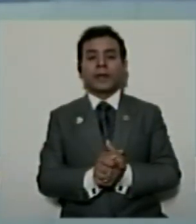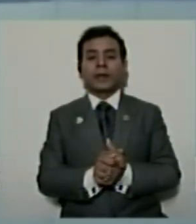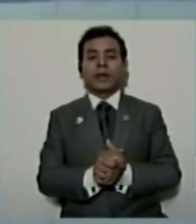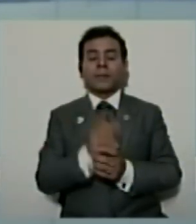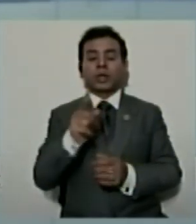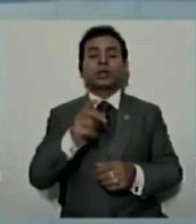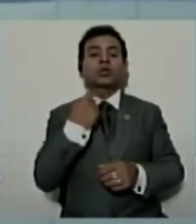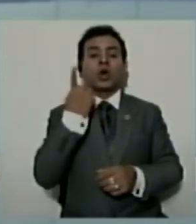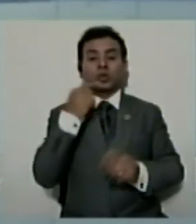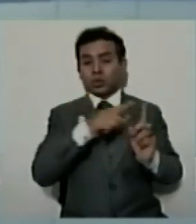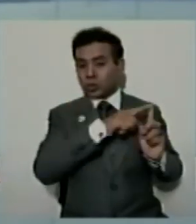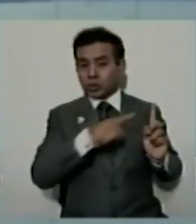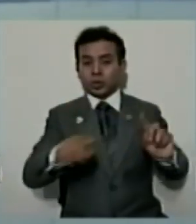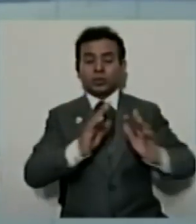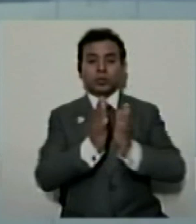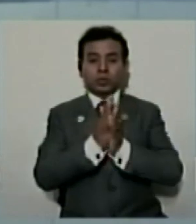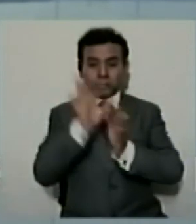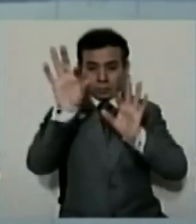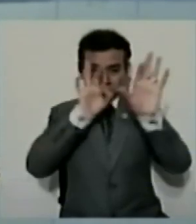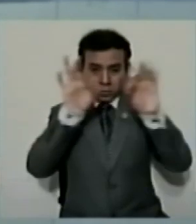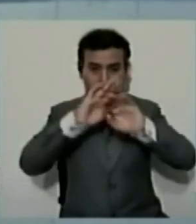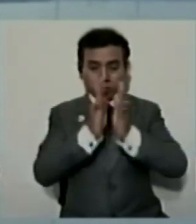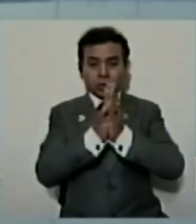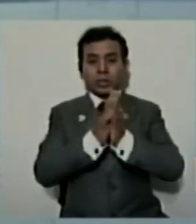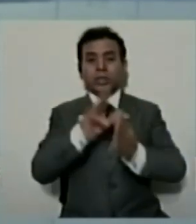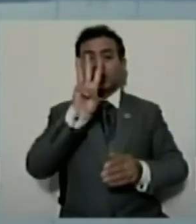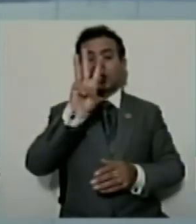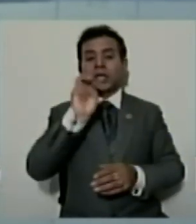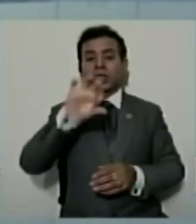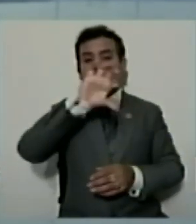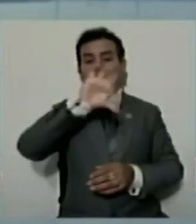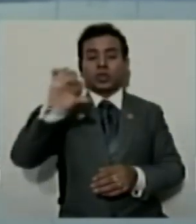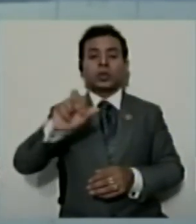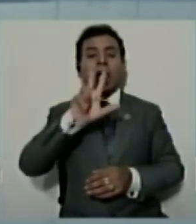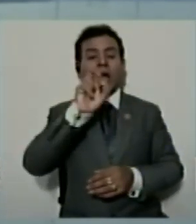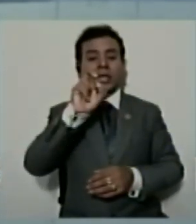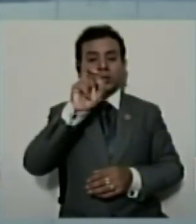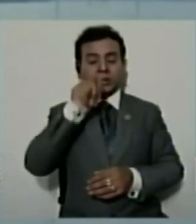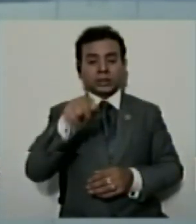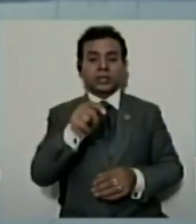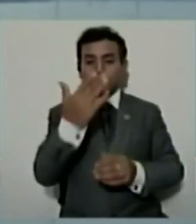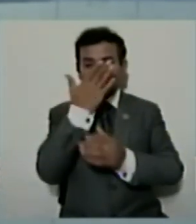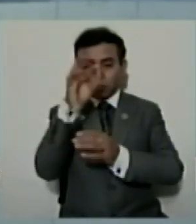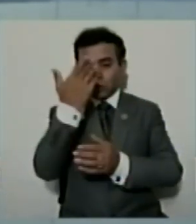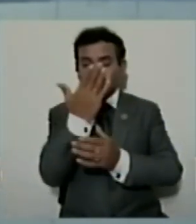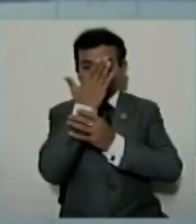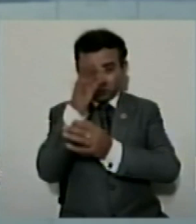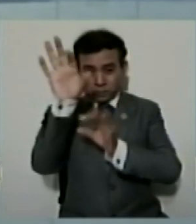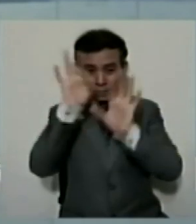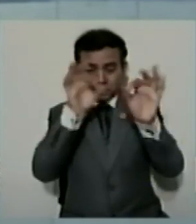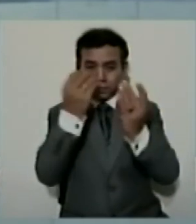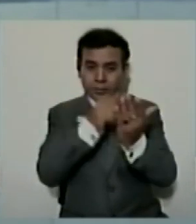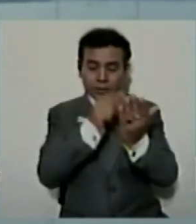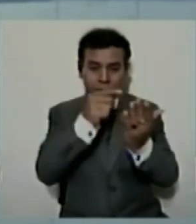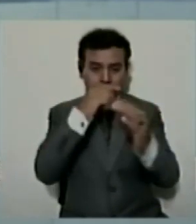3680, যা গতকালের তুলনায় 7.5% বেশি, এবং আমরা যা পরীক্ষা করেছি সেটাও